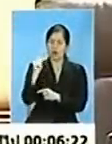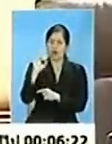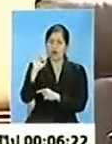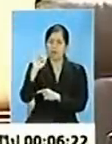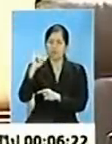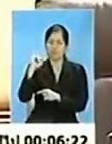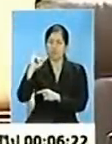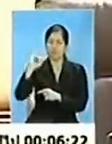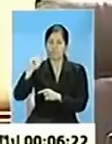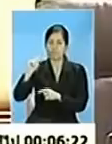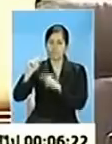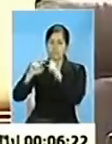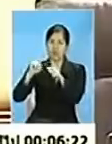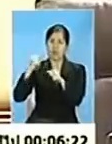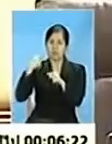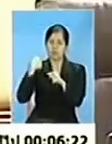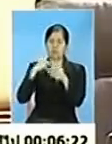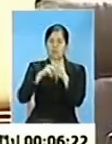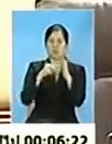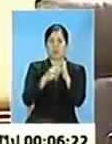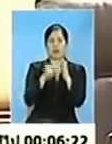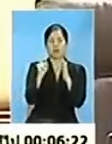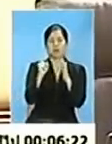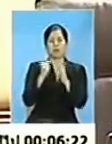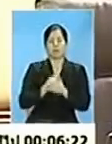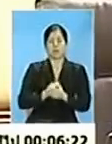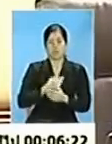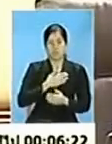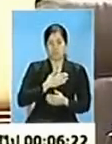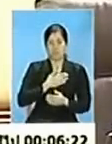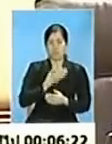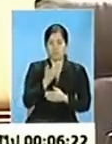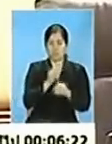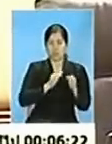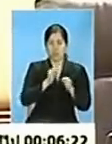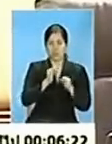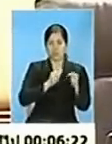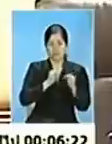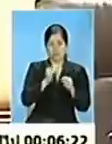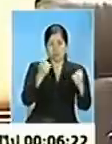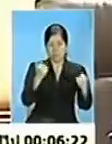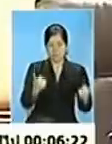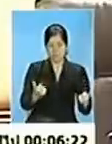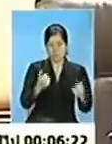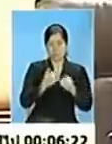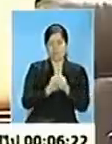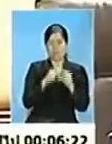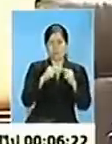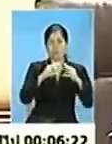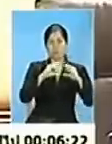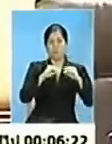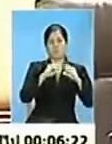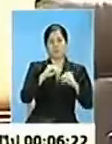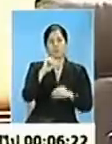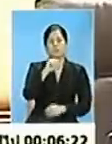าตนี้ครับบอลออสใต้ผู้ต้องนายไม่จับผมขออนุญาตใช้เวทีสภาซึ่งเป็นที่ศักดิ์สิ